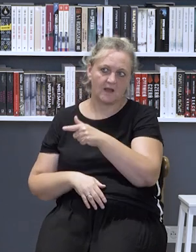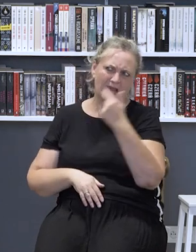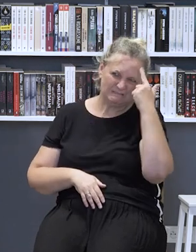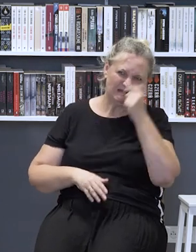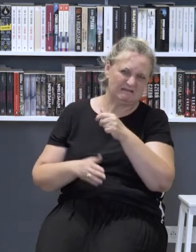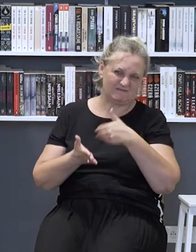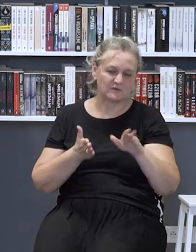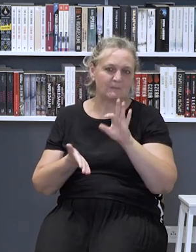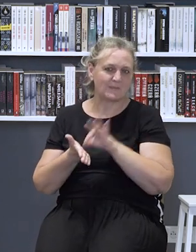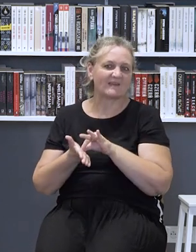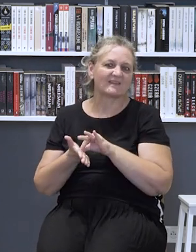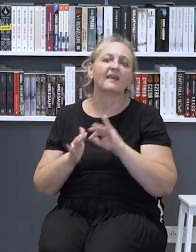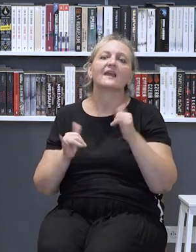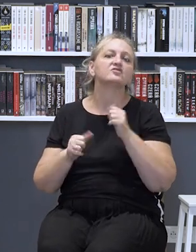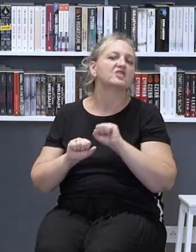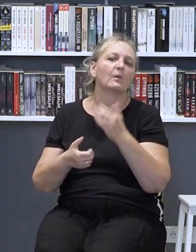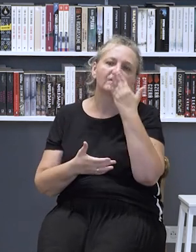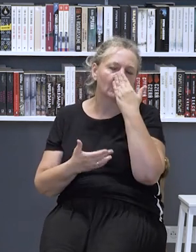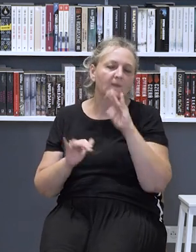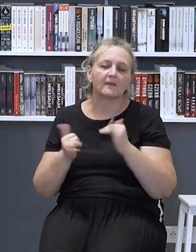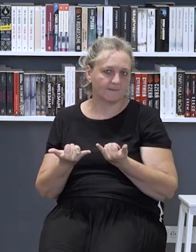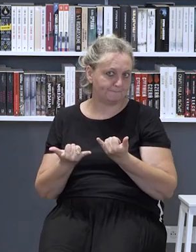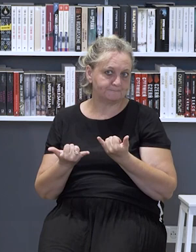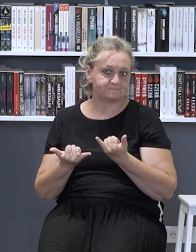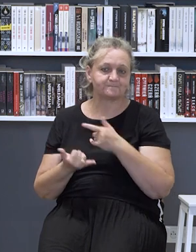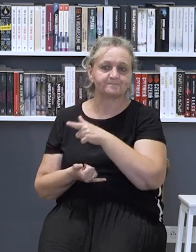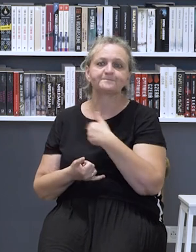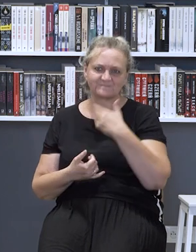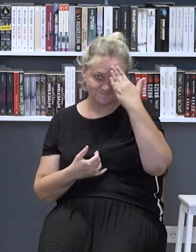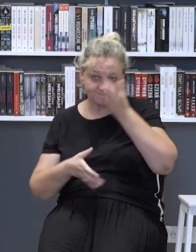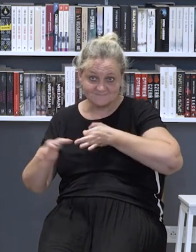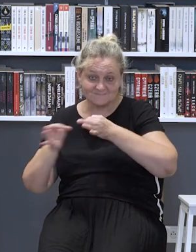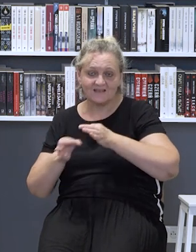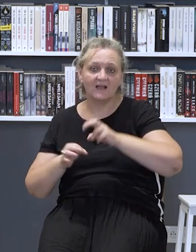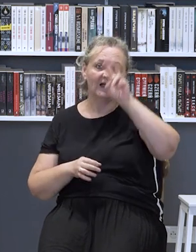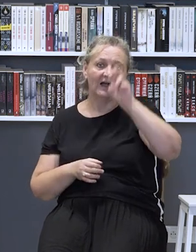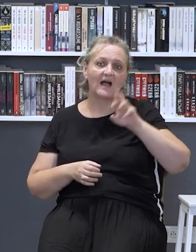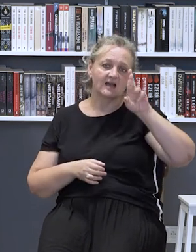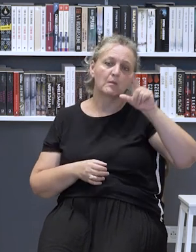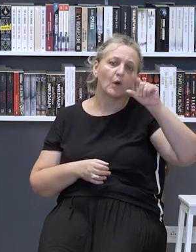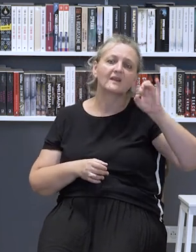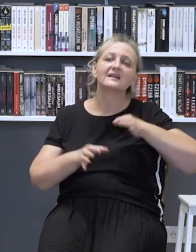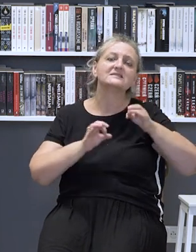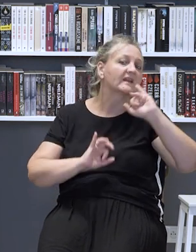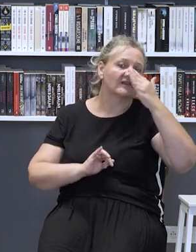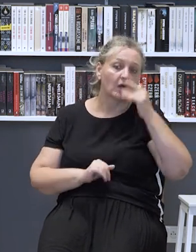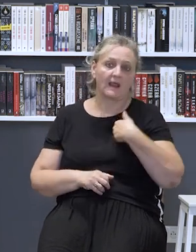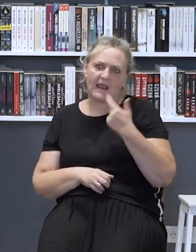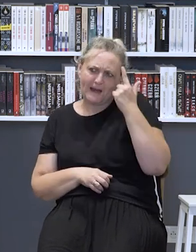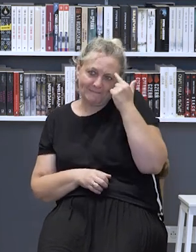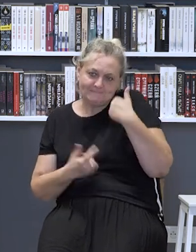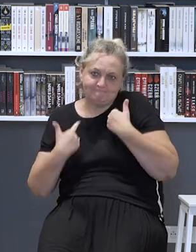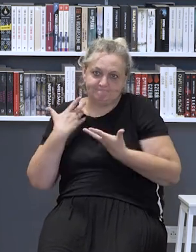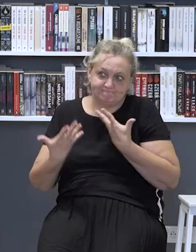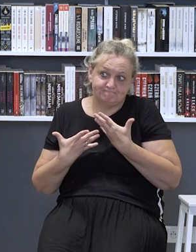nie? No bo jak to działa? No zazwyczaj tak to działa. Znamy historię Harry'ego Pottera, nie? Więc liczyłam na to,